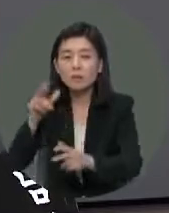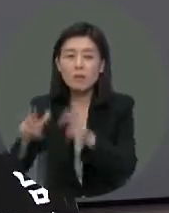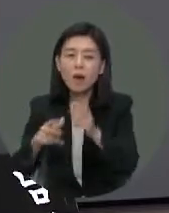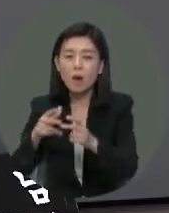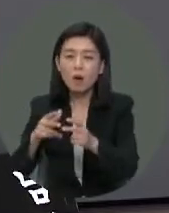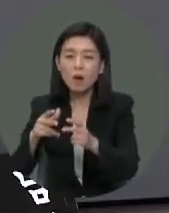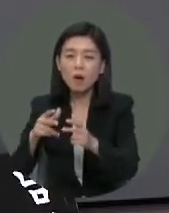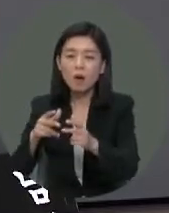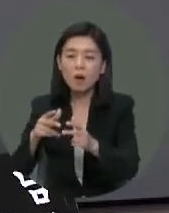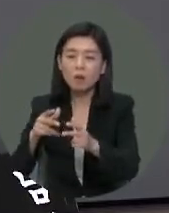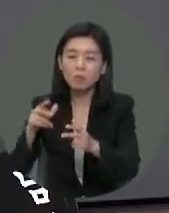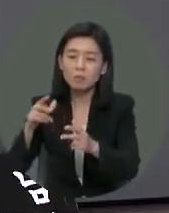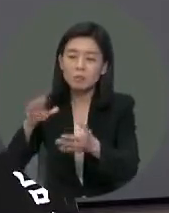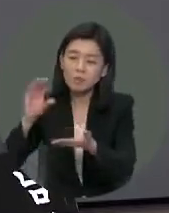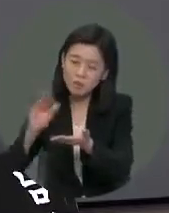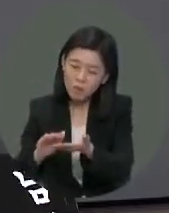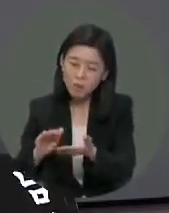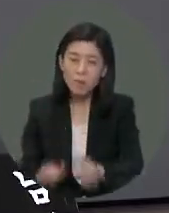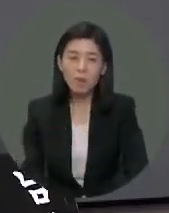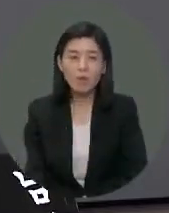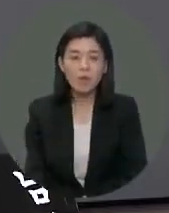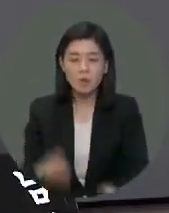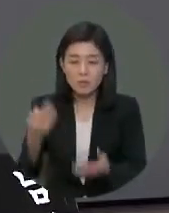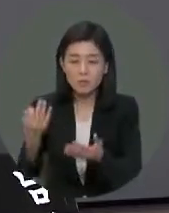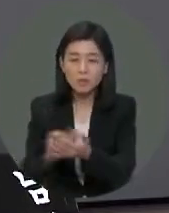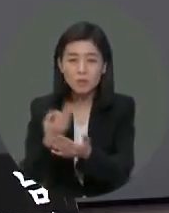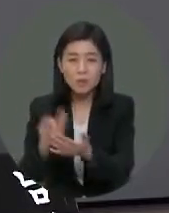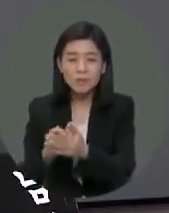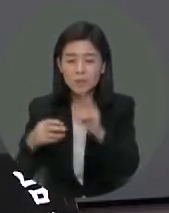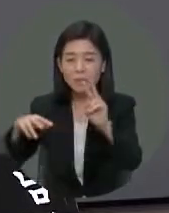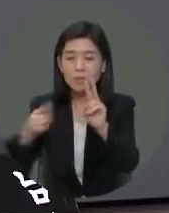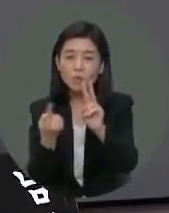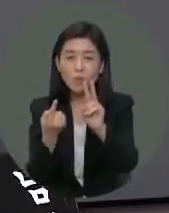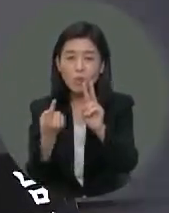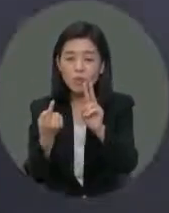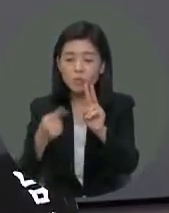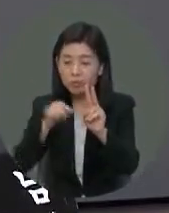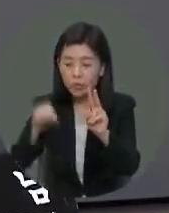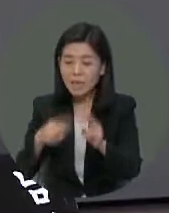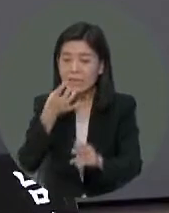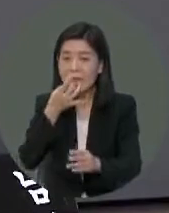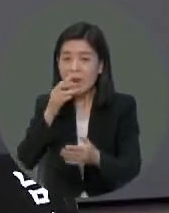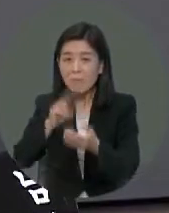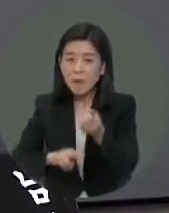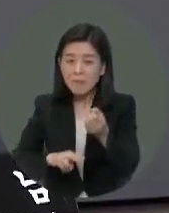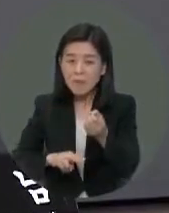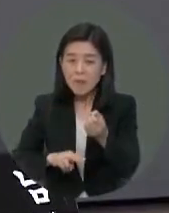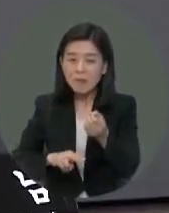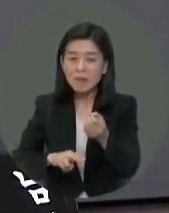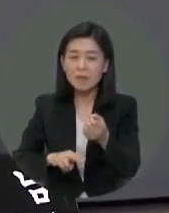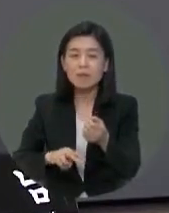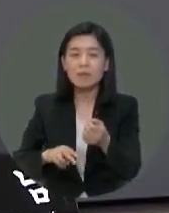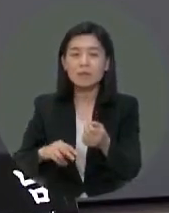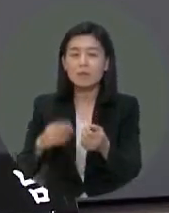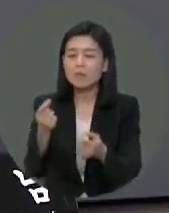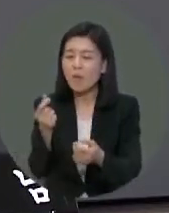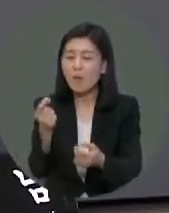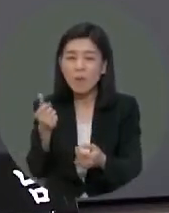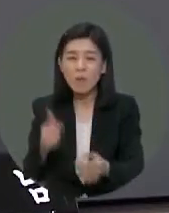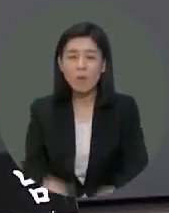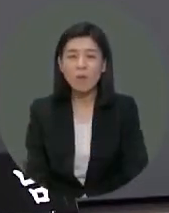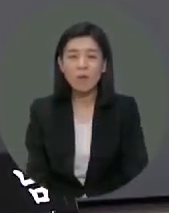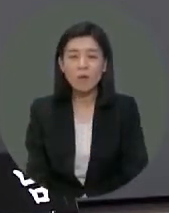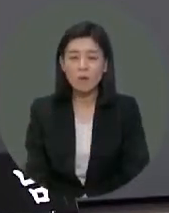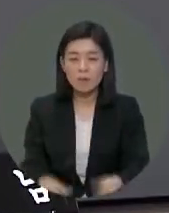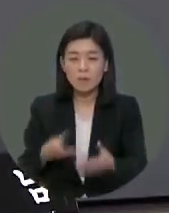5천억인데 쌀 판매 비중은 1.7% 밖에 안 돼요 그래서 그리고 지역 기반의 신용 사업은